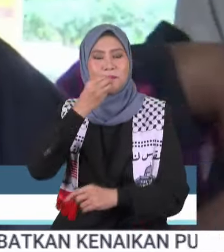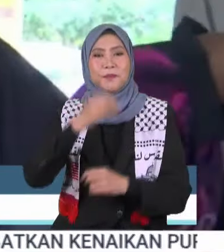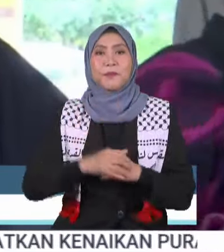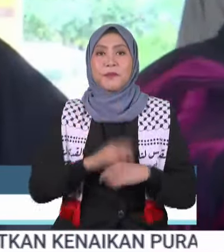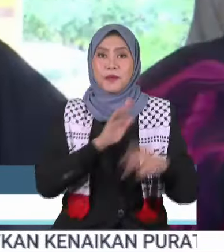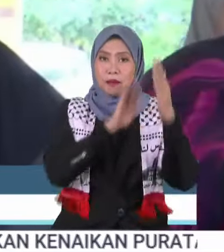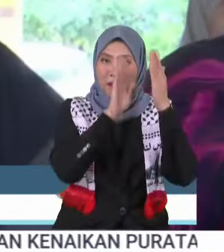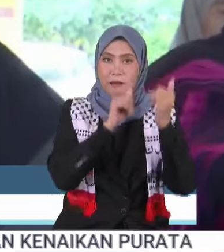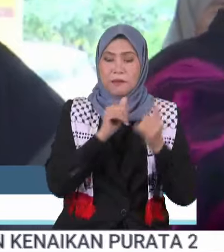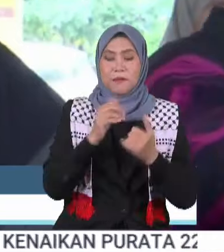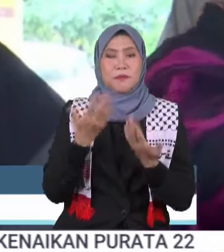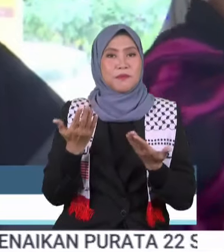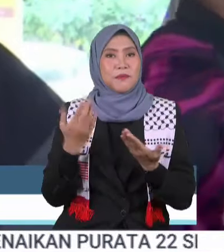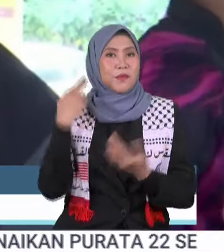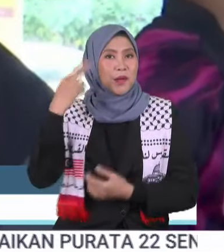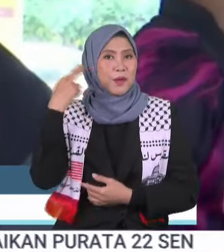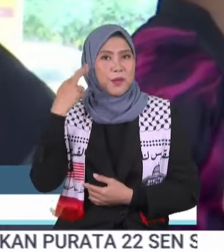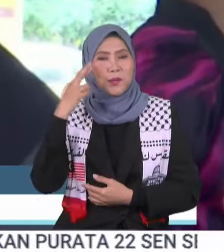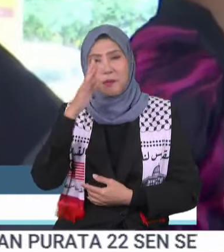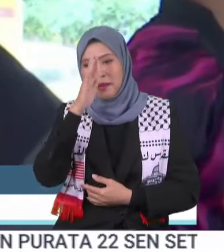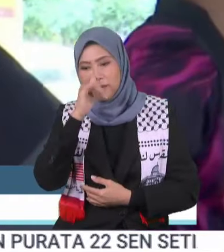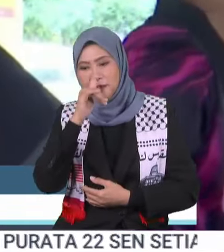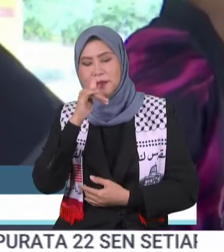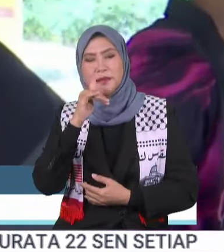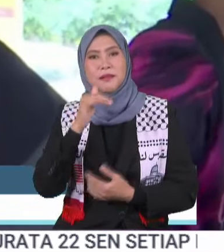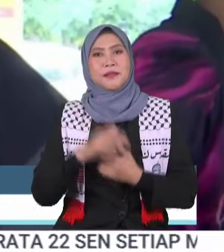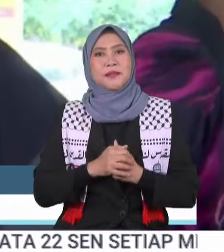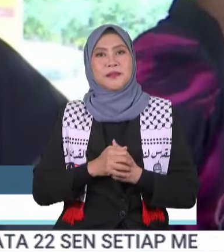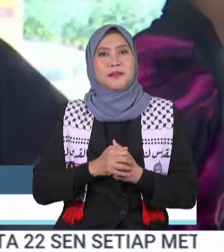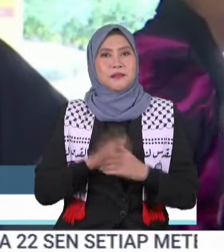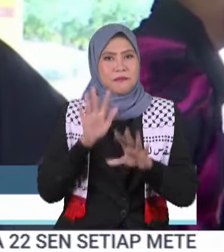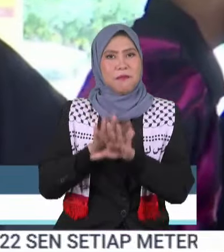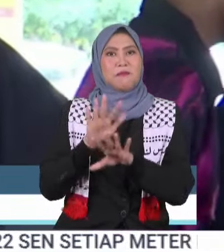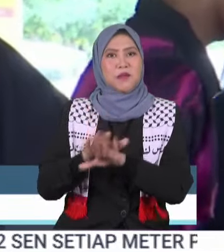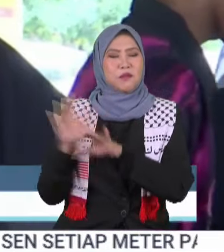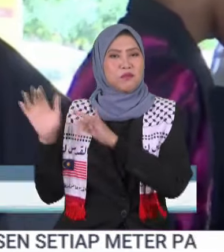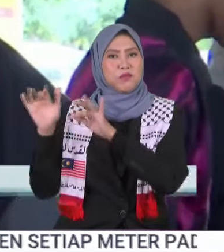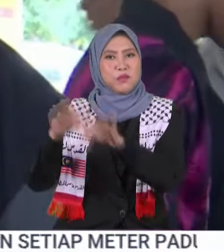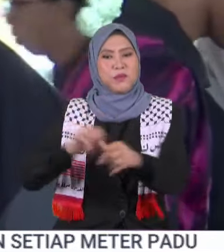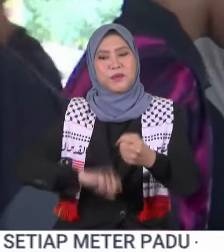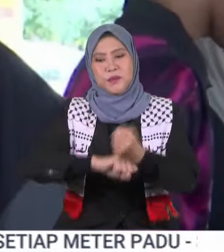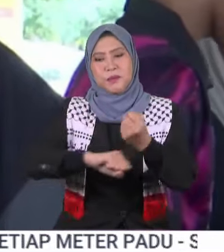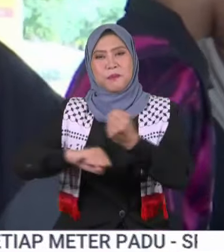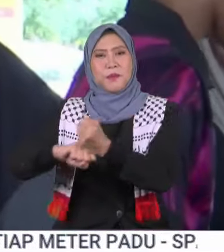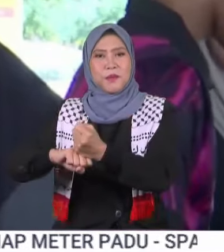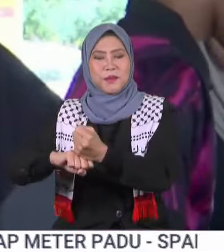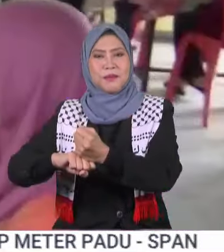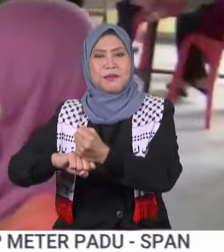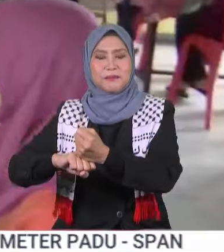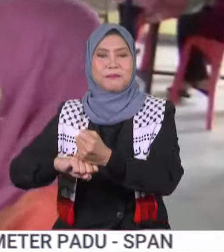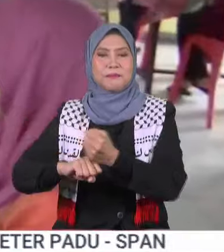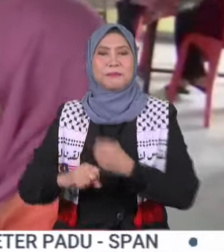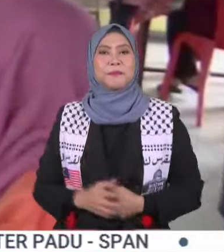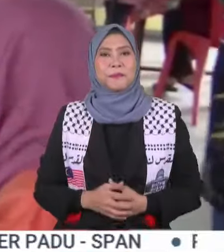Melaka radio tig Melaka lagi lagi dengan lagi apa dengan lagi ramailah supportort